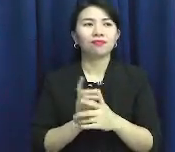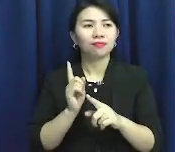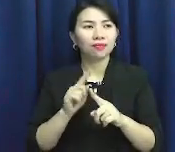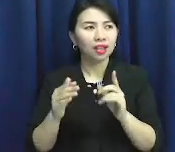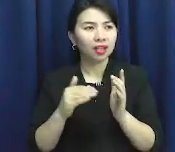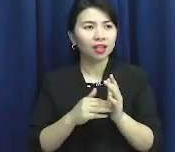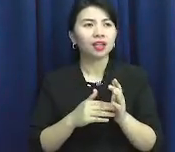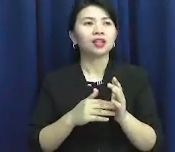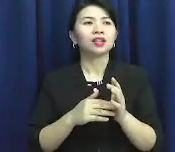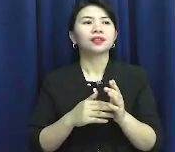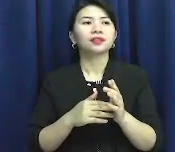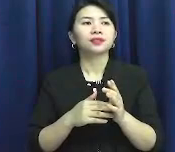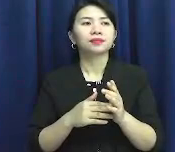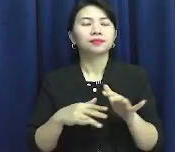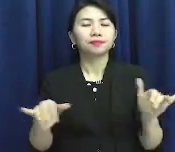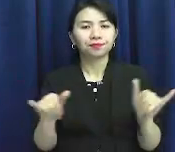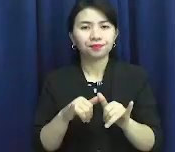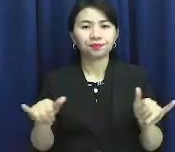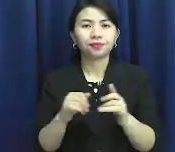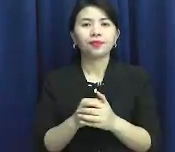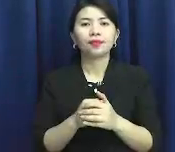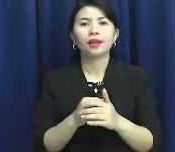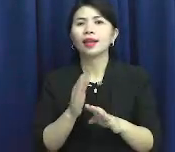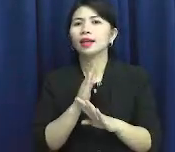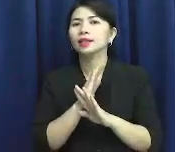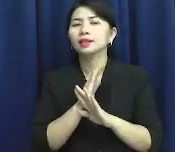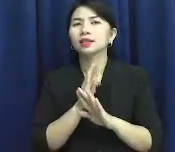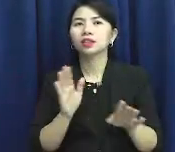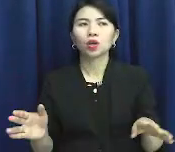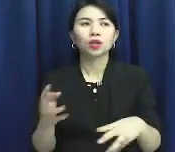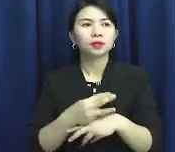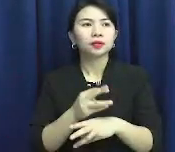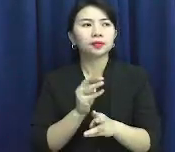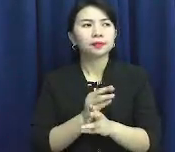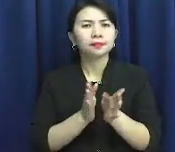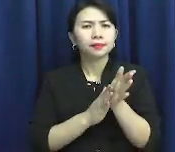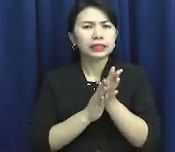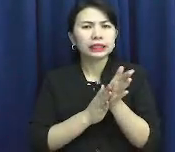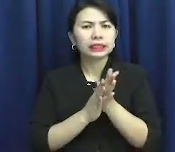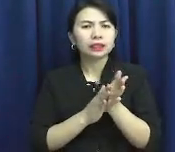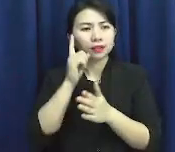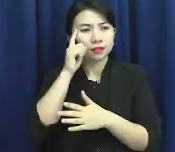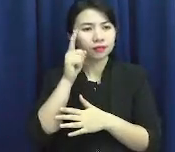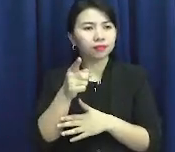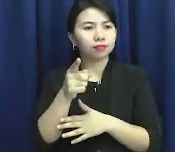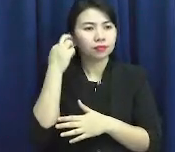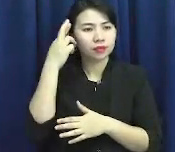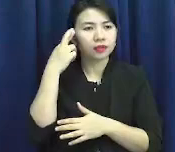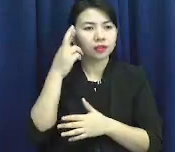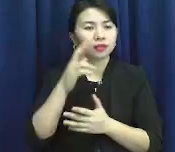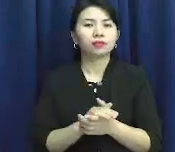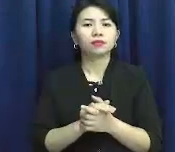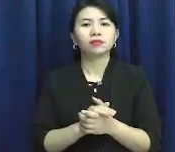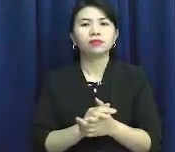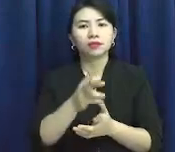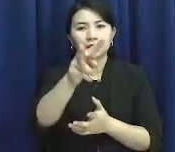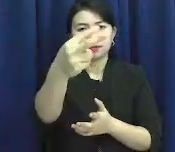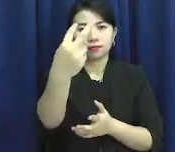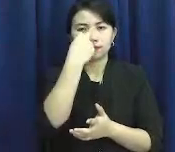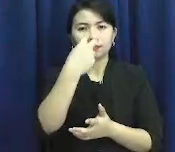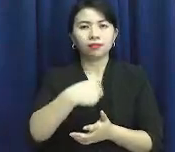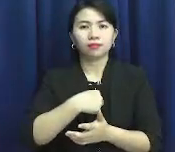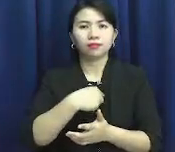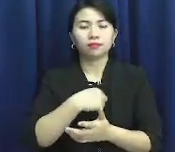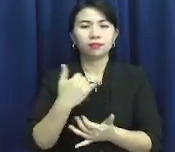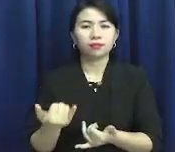still the same. Okay? Huwag niyong excuse. Nawa, makinig kayo team preparation. Tingnan niyo ako sa mata sa mga screen niyo. Makinig kayo ng